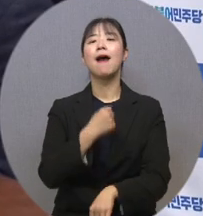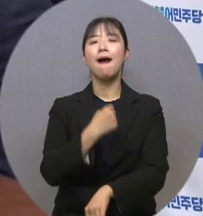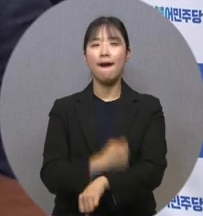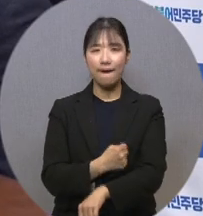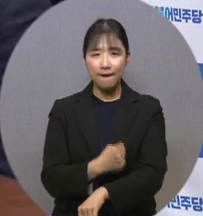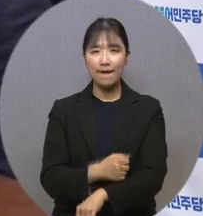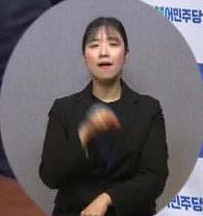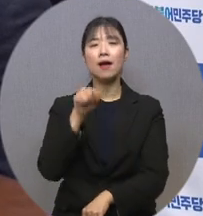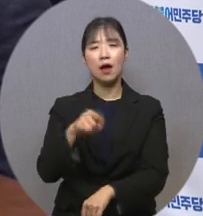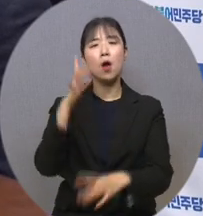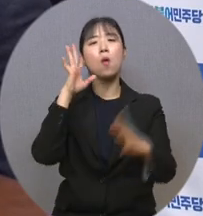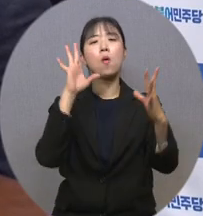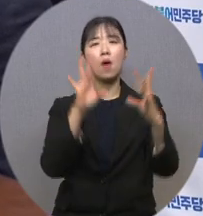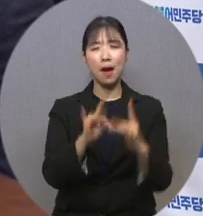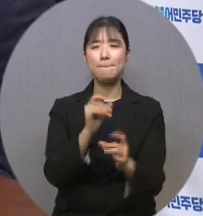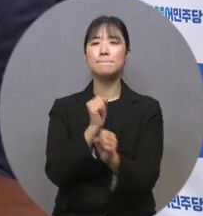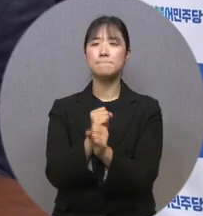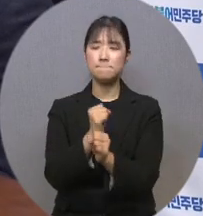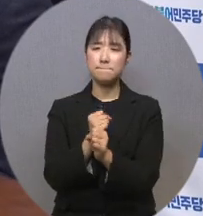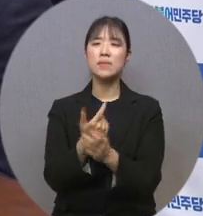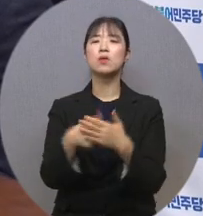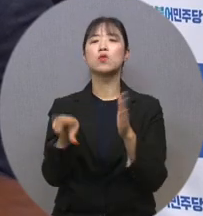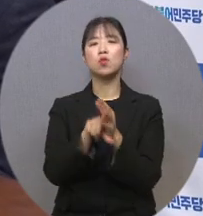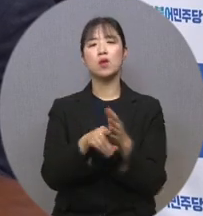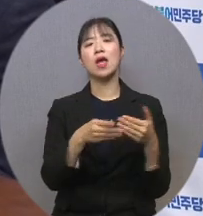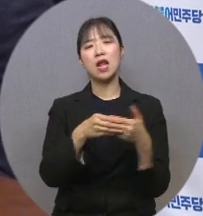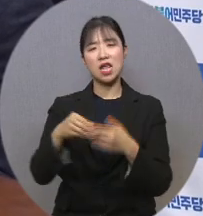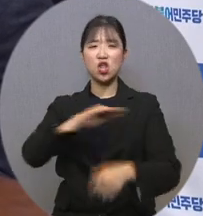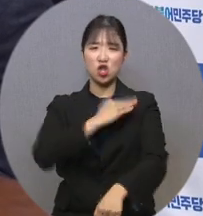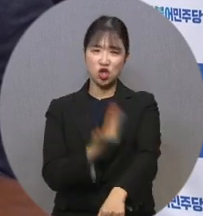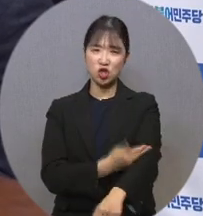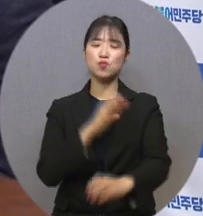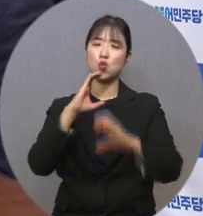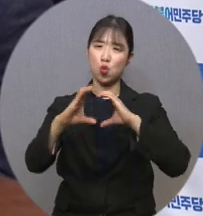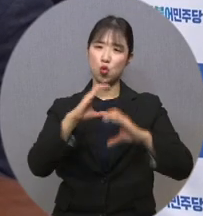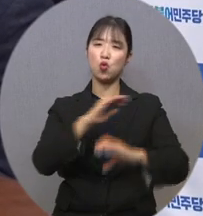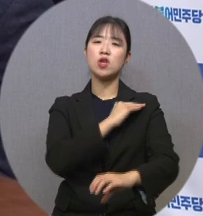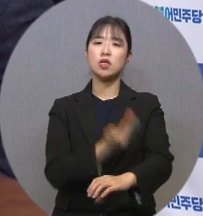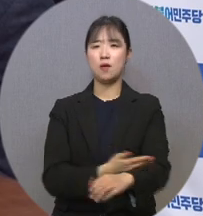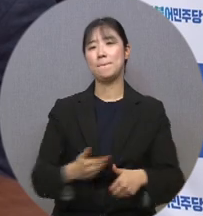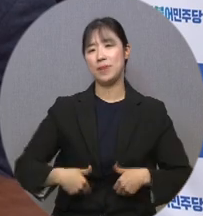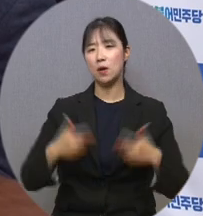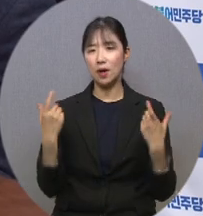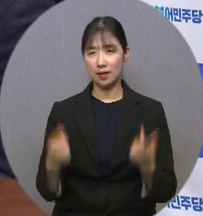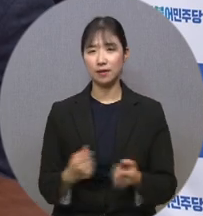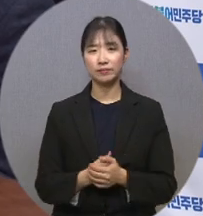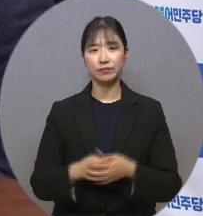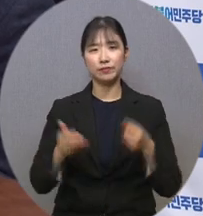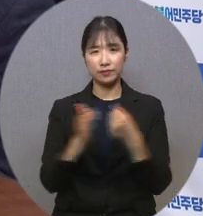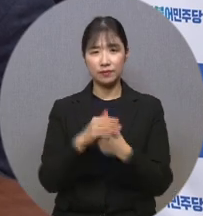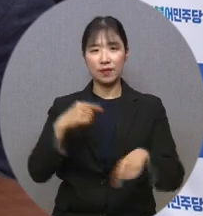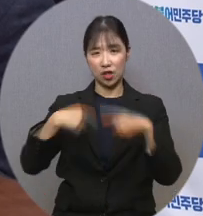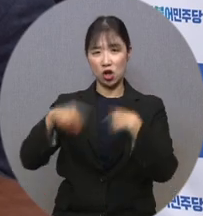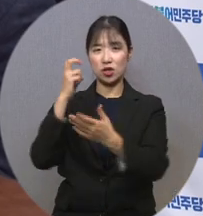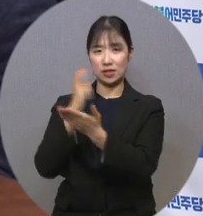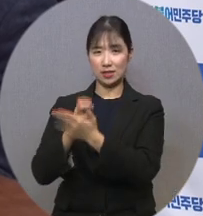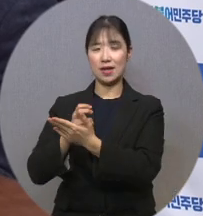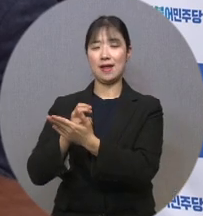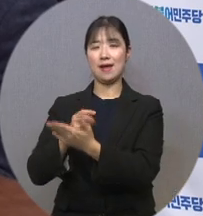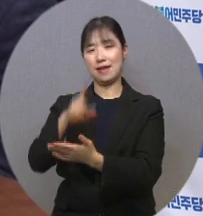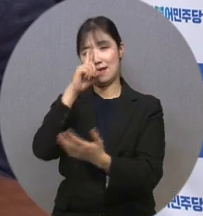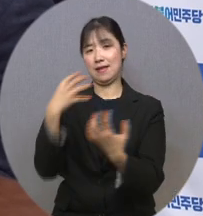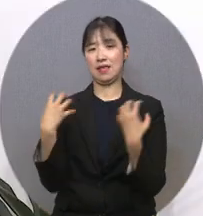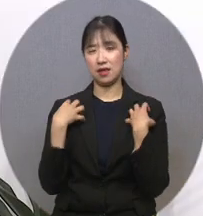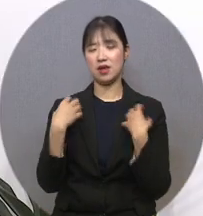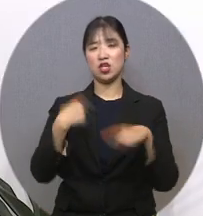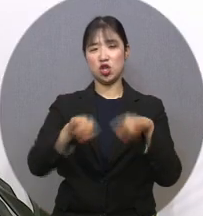라는 공감대를 구축하기 위한 리더십, 소통 능력이 필요하다고 봅니다. 그래서 정책 당국이나